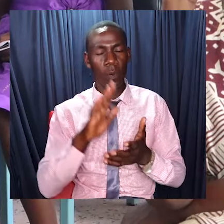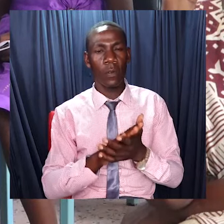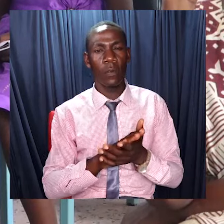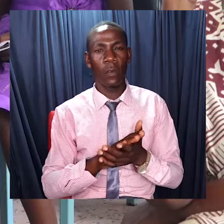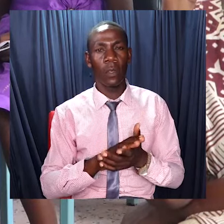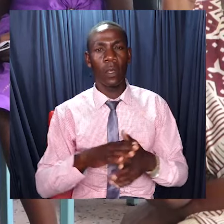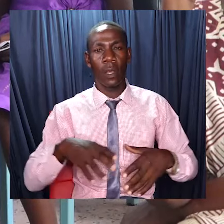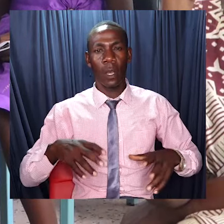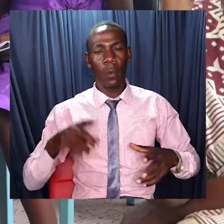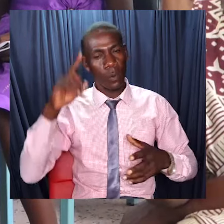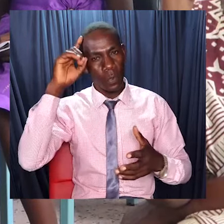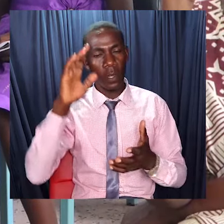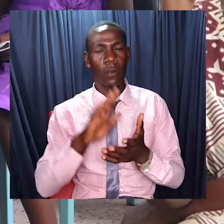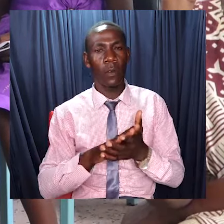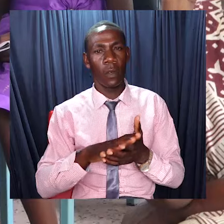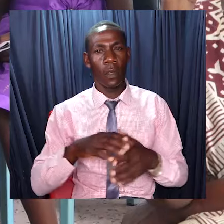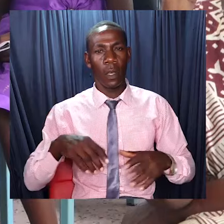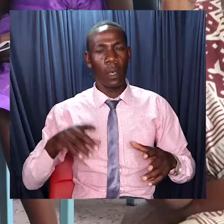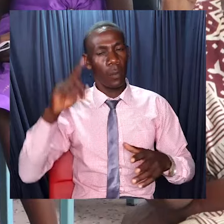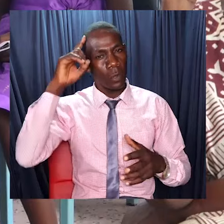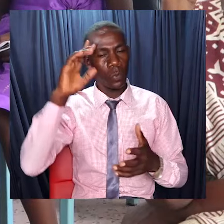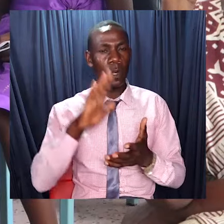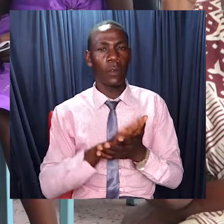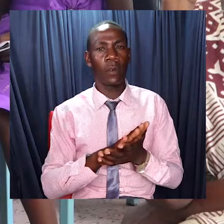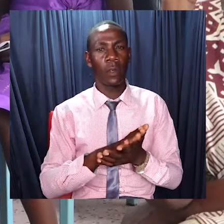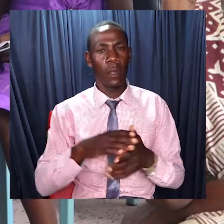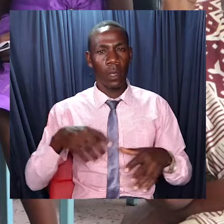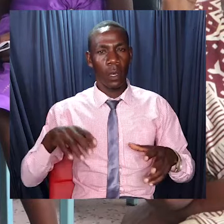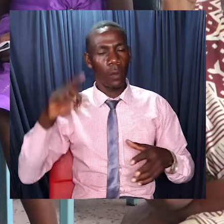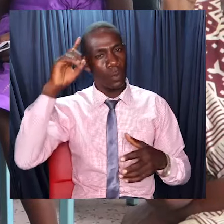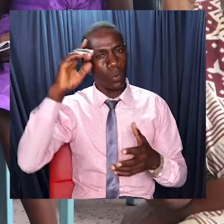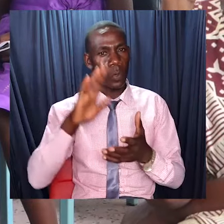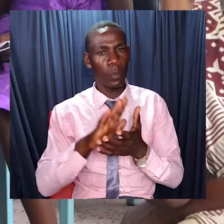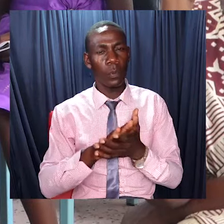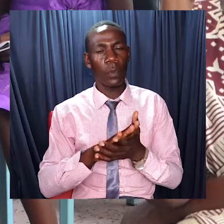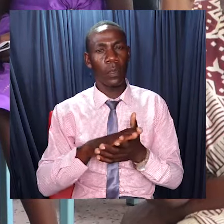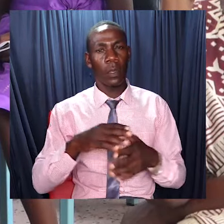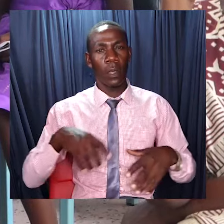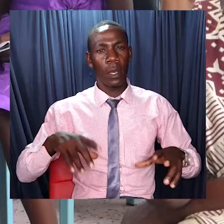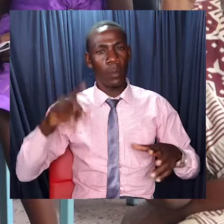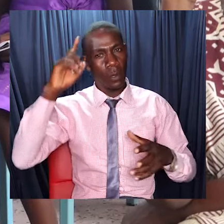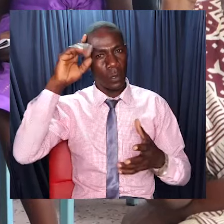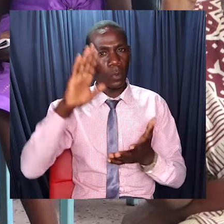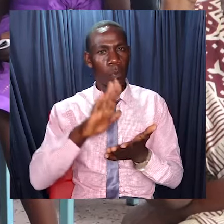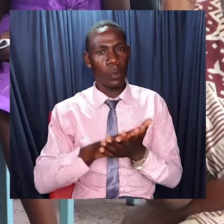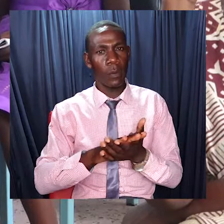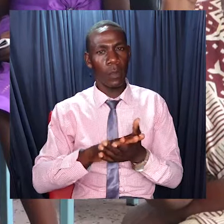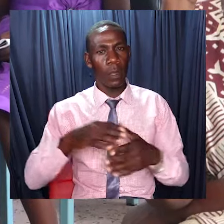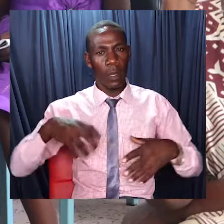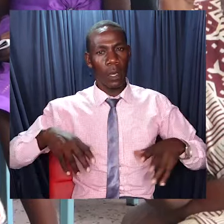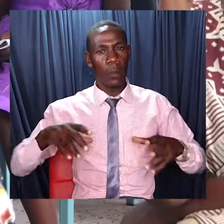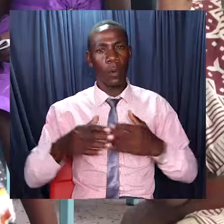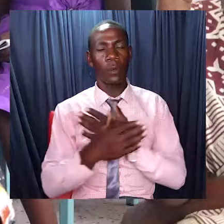able walijaliwa kuamini. They were unable to believe. Walijaliwa kuamini. They were unable to believe. Walijaliwa kuamini. They were unable. Walijaliwa kuamini. They were unable.